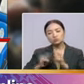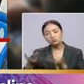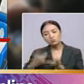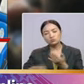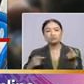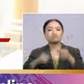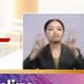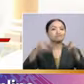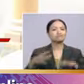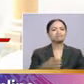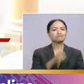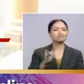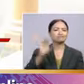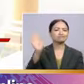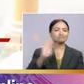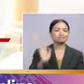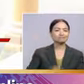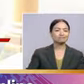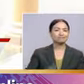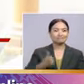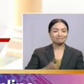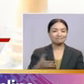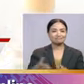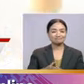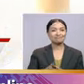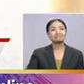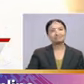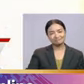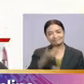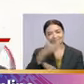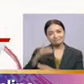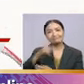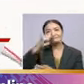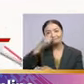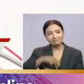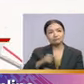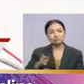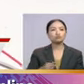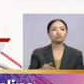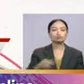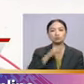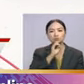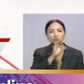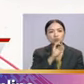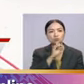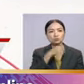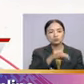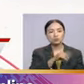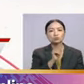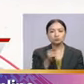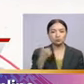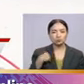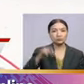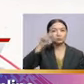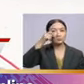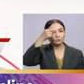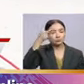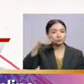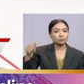ฒิศิลปะอาชาในฐานะหัวหน้าพรรคชาติไทยพัฒนาก็กล่าวถึงกรณีที่นายชูวิทย์นั้นออกมาเปิดเผยดีลลับลังกาวีบอกว่า